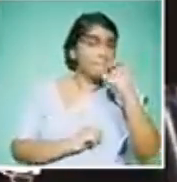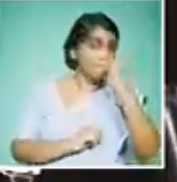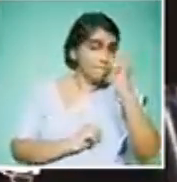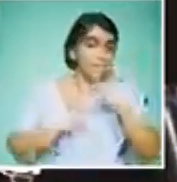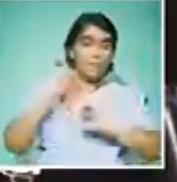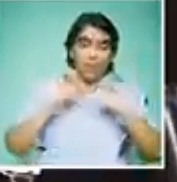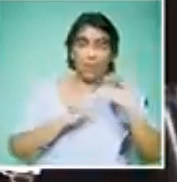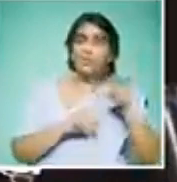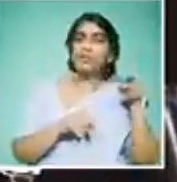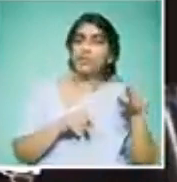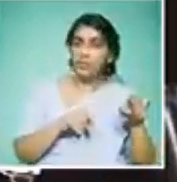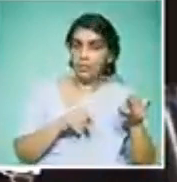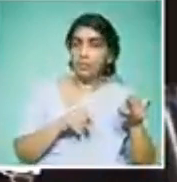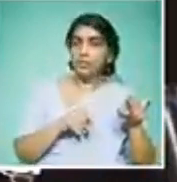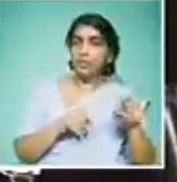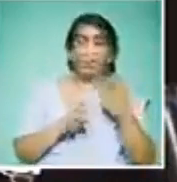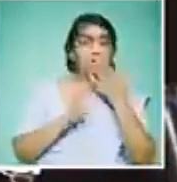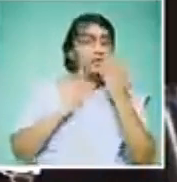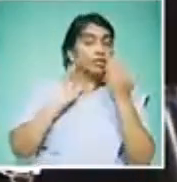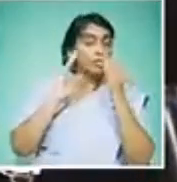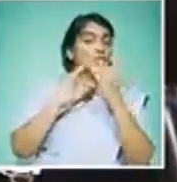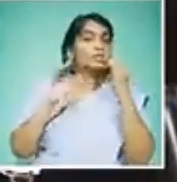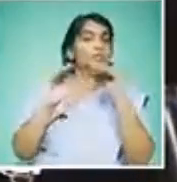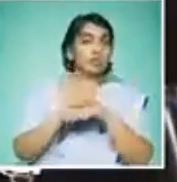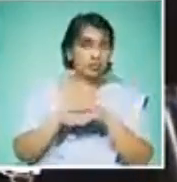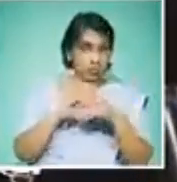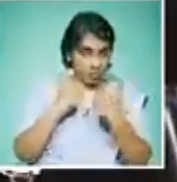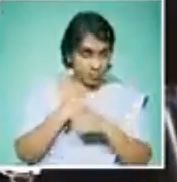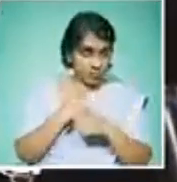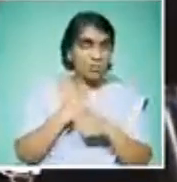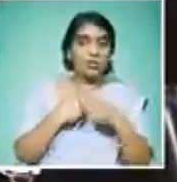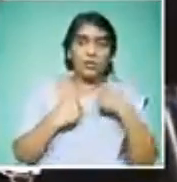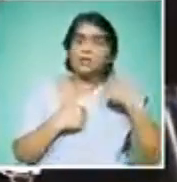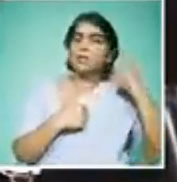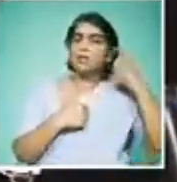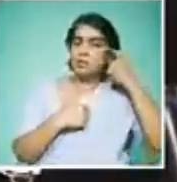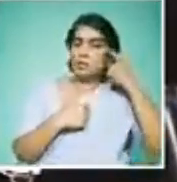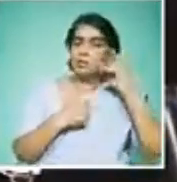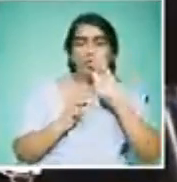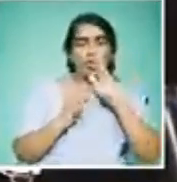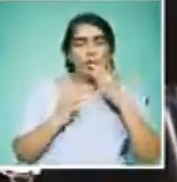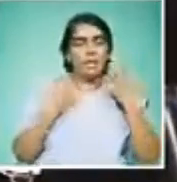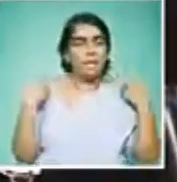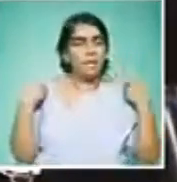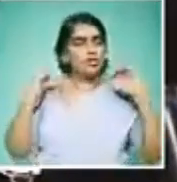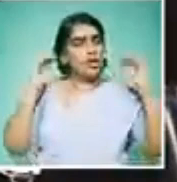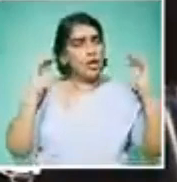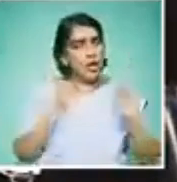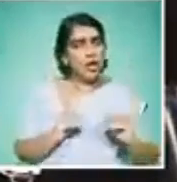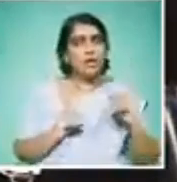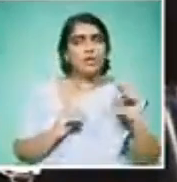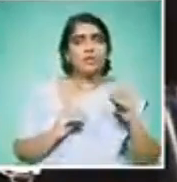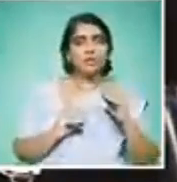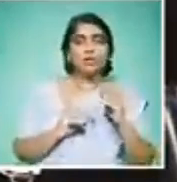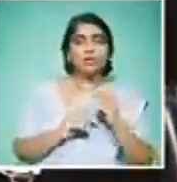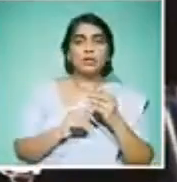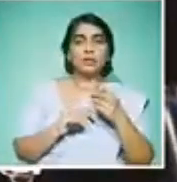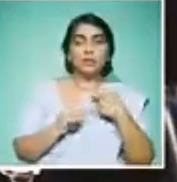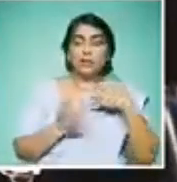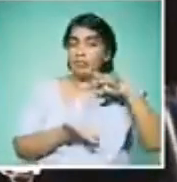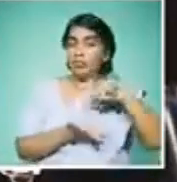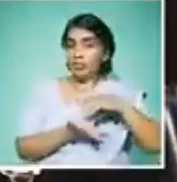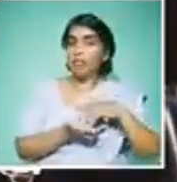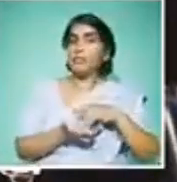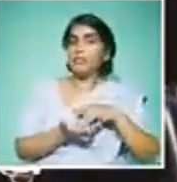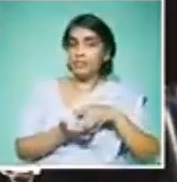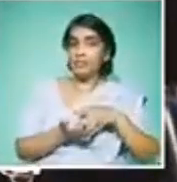50 දරු ඇමතුමනිට පාසල් පදනමක් හදාගත්තොත් මම හිතනවා අඩුපාඩුකම් සහිතව රිමෝට් ඒරියාස් කියලා අපි කියලා